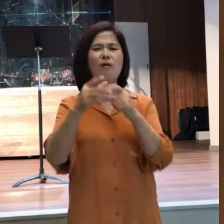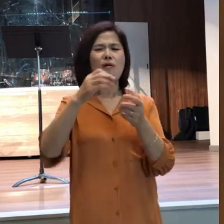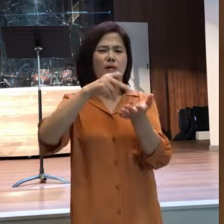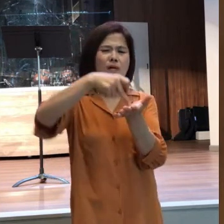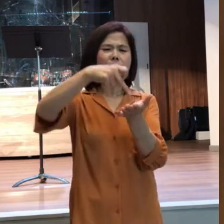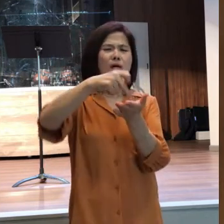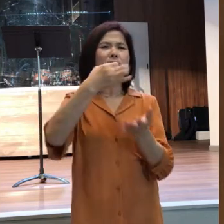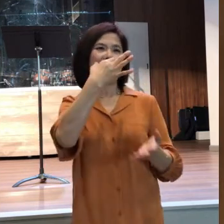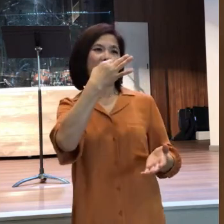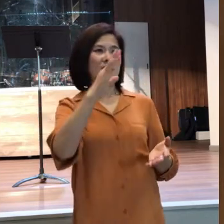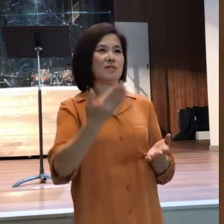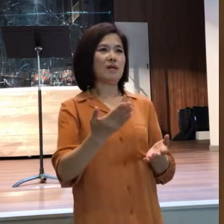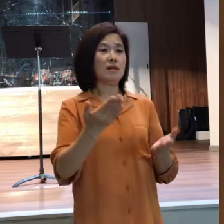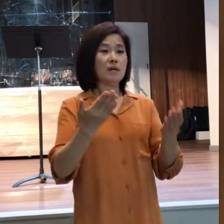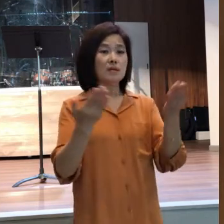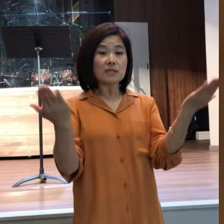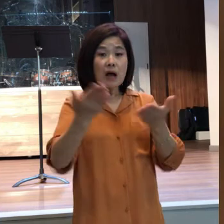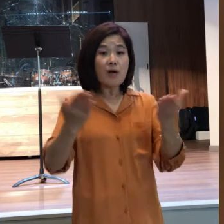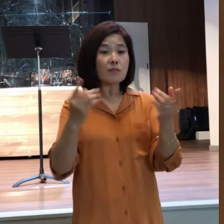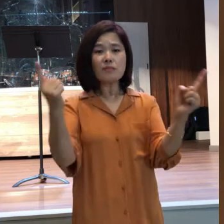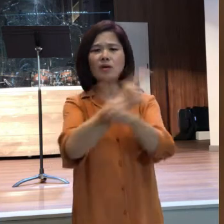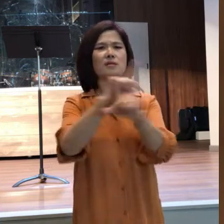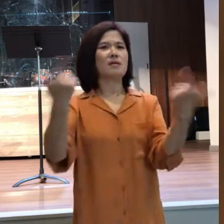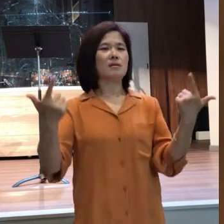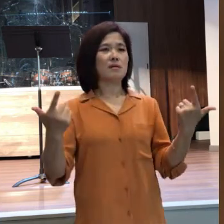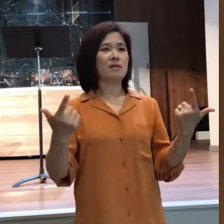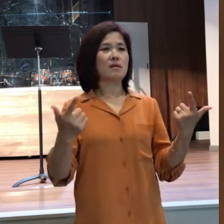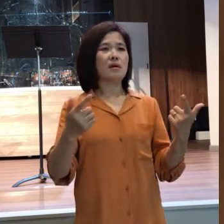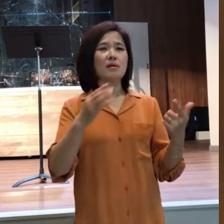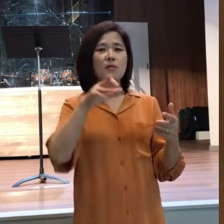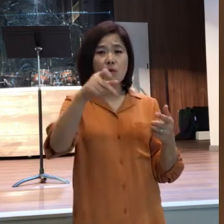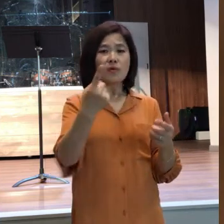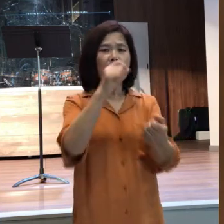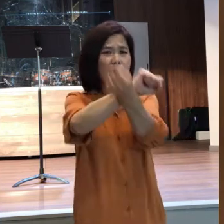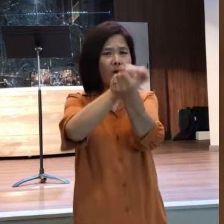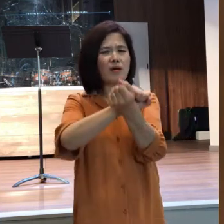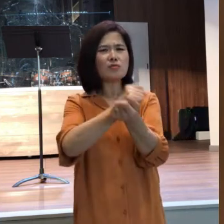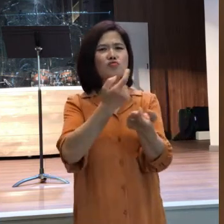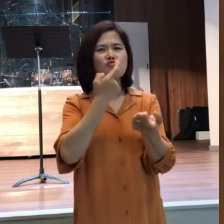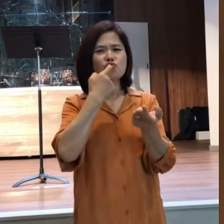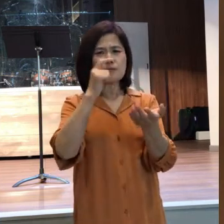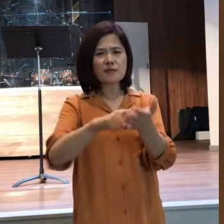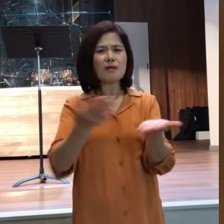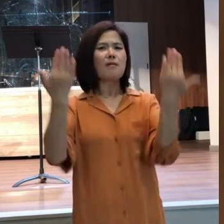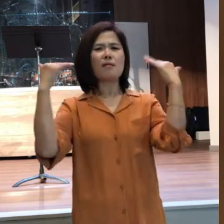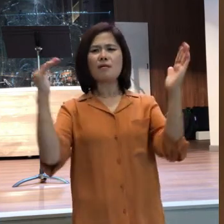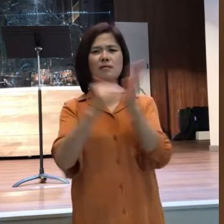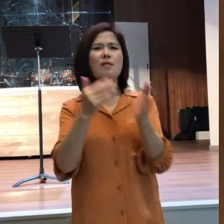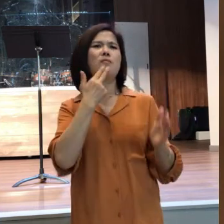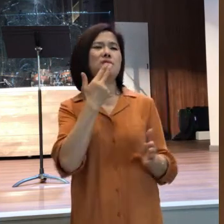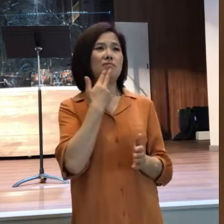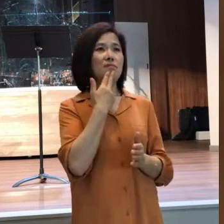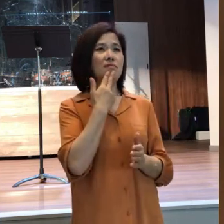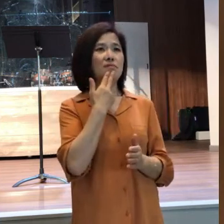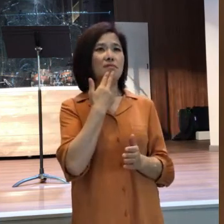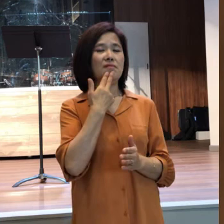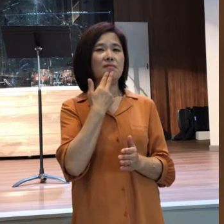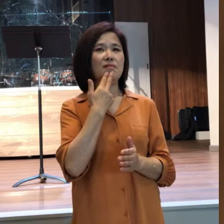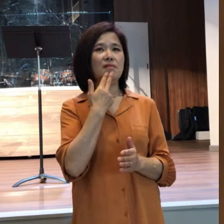사건은 변하지 않았어요. 여러분 코로나는 쉽게 가지 않아요. 여러분